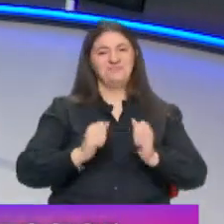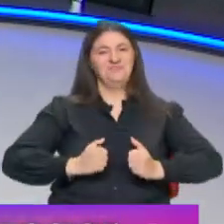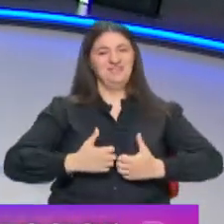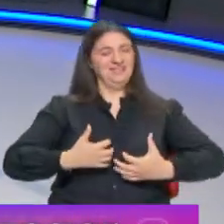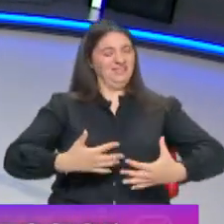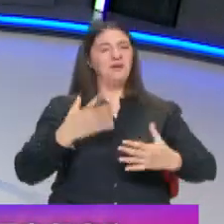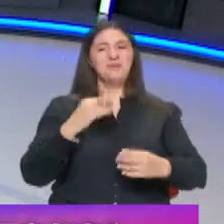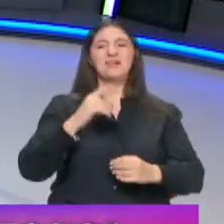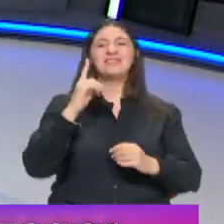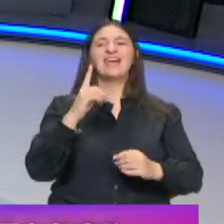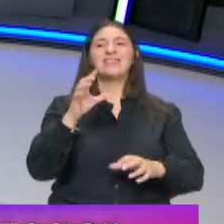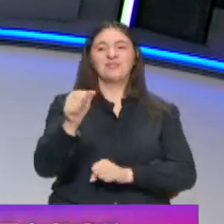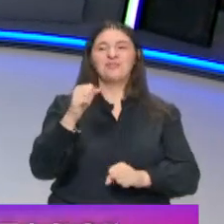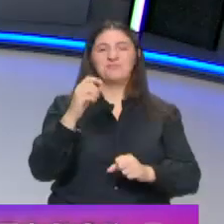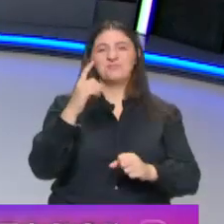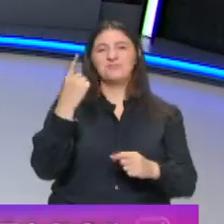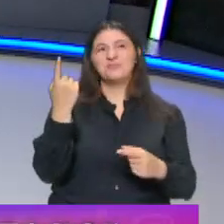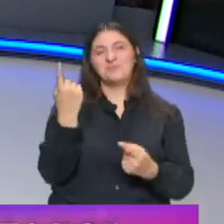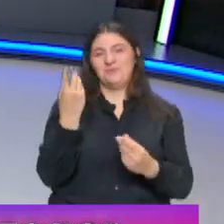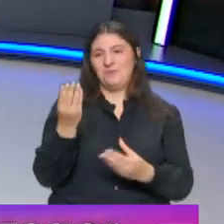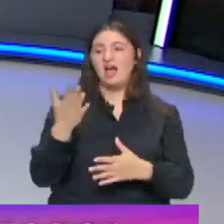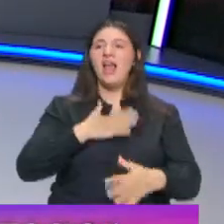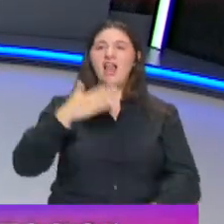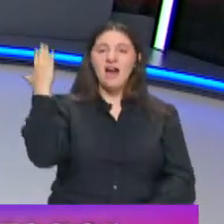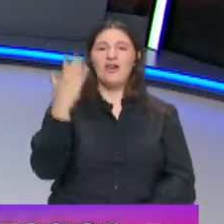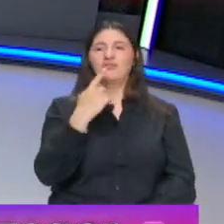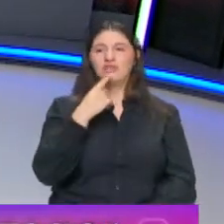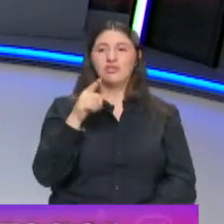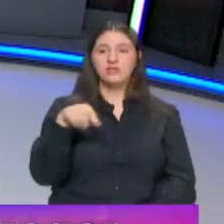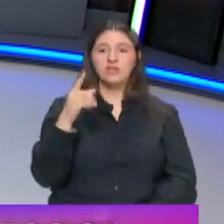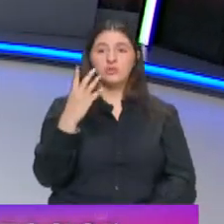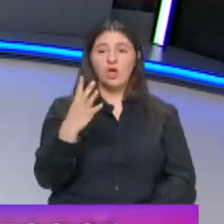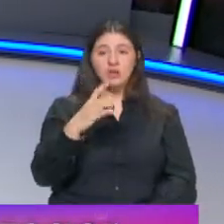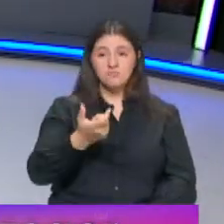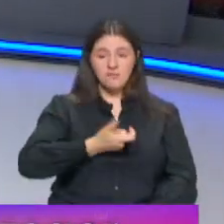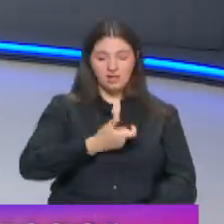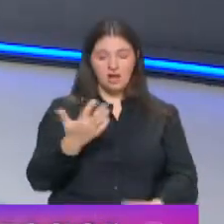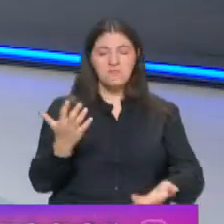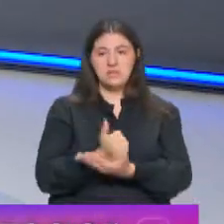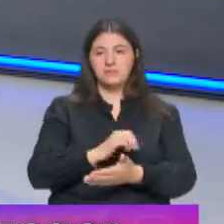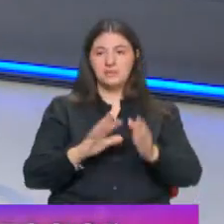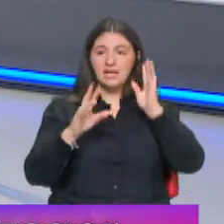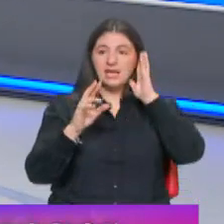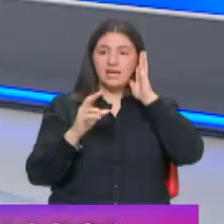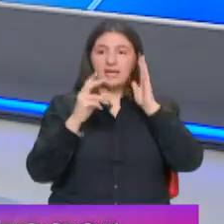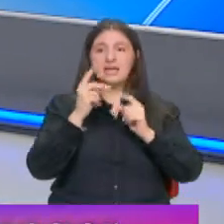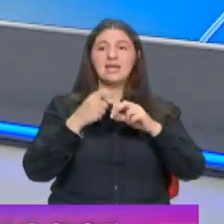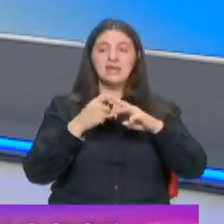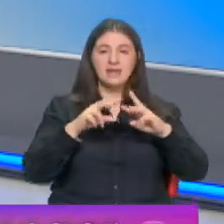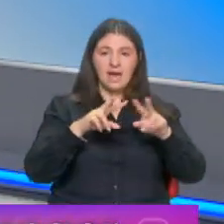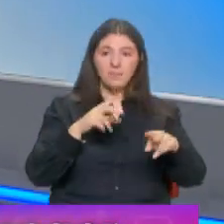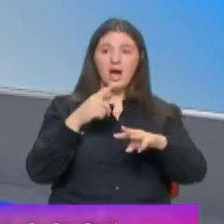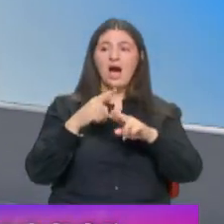gururlanmak Tek tutunduğumuz dal Oldu Helal olsun diyoruz onlara Çünkü 4 madalya kazandılar İrem Öztekin